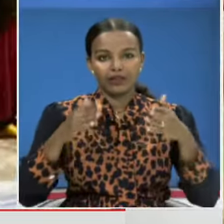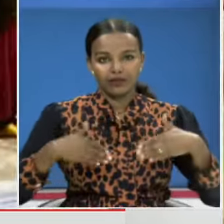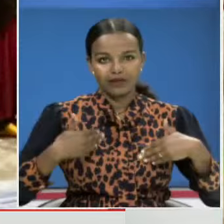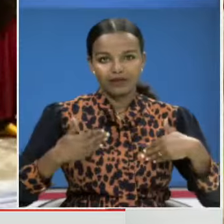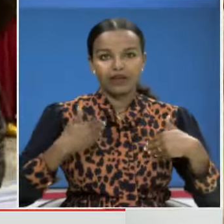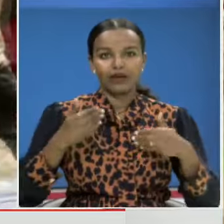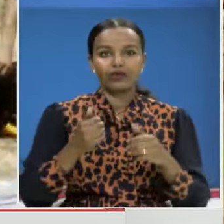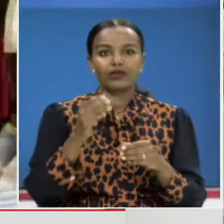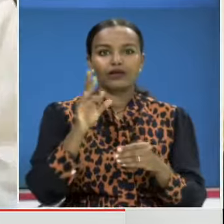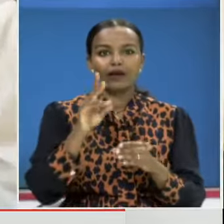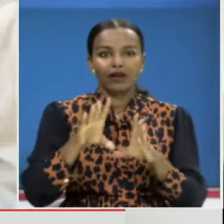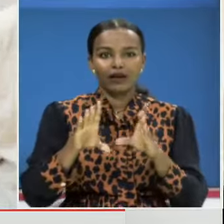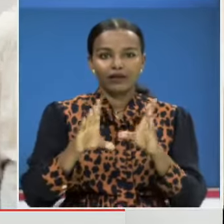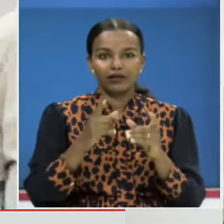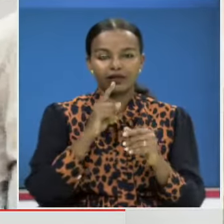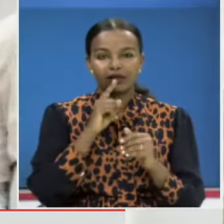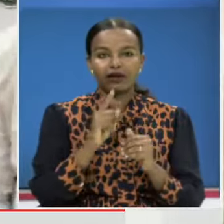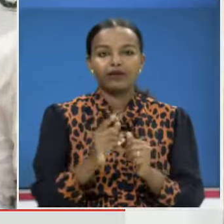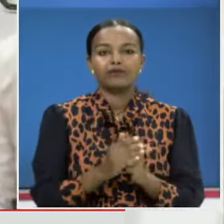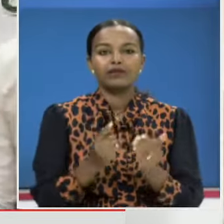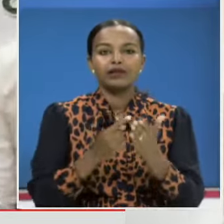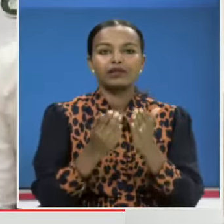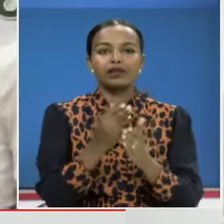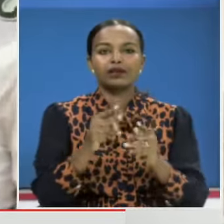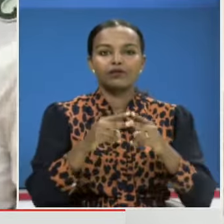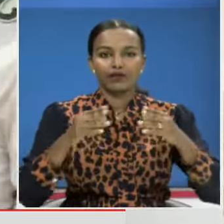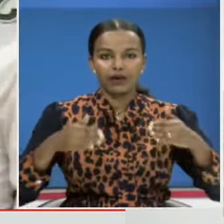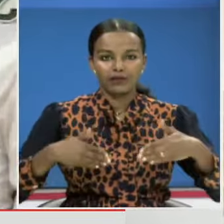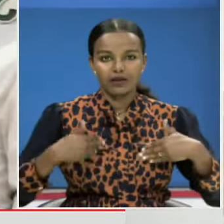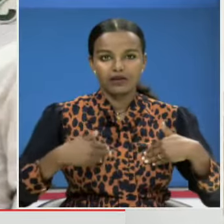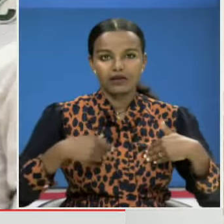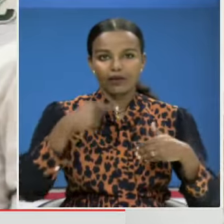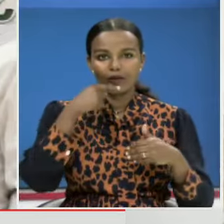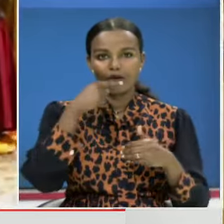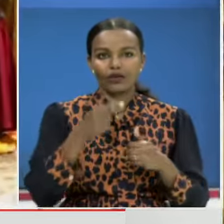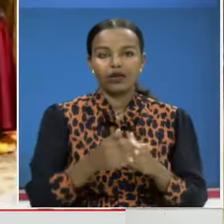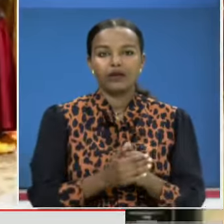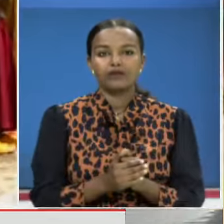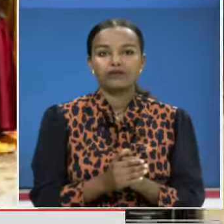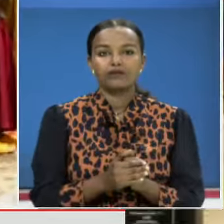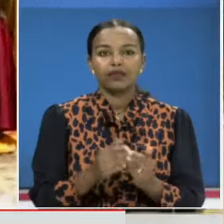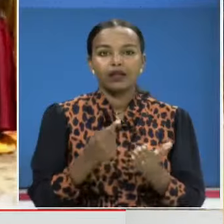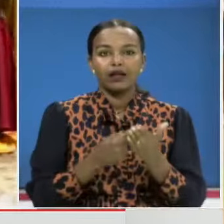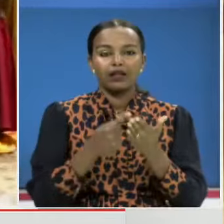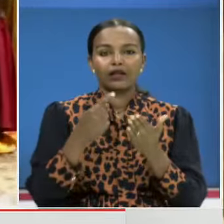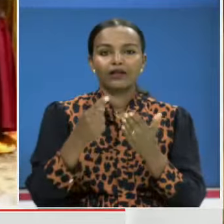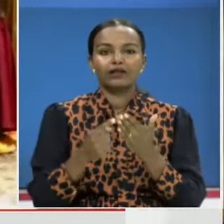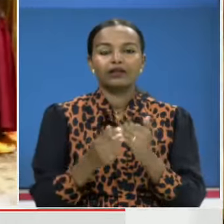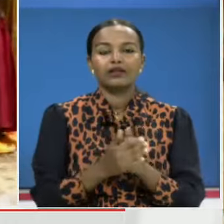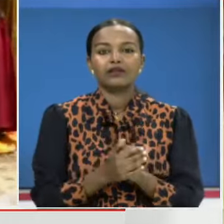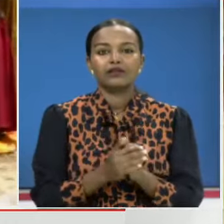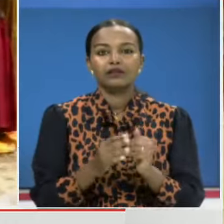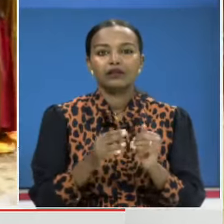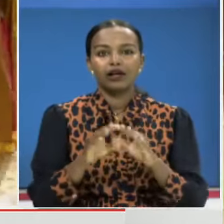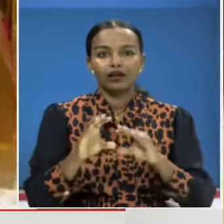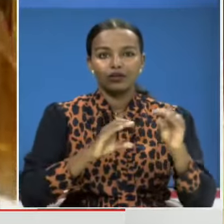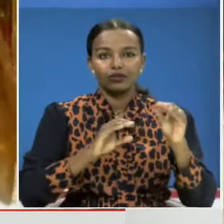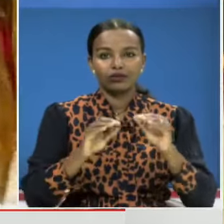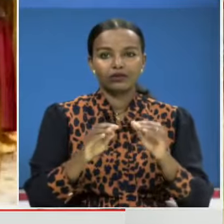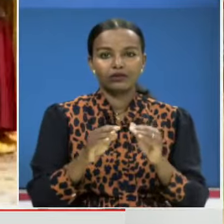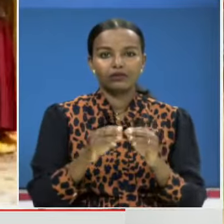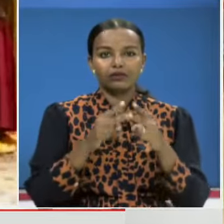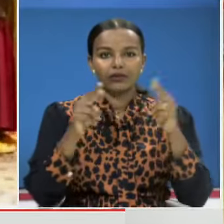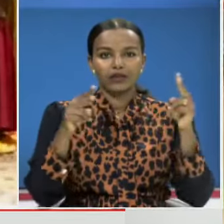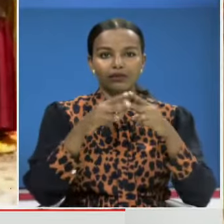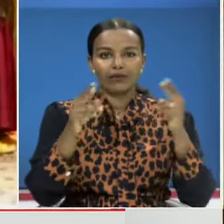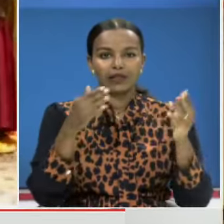ነው። 7ኛ ክፍል ነኝ። በዚህ ነገር በጣም ደስ ነው ያለኝ እና ደግሞ ለዚህ አድራጎት ደግሞ ላደረጉልኝም በጣም